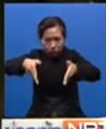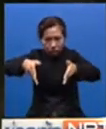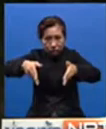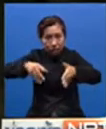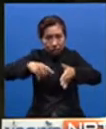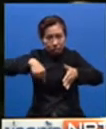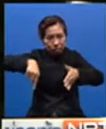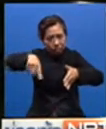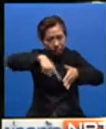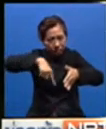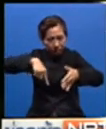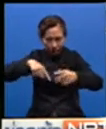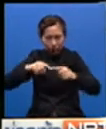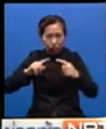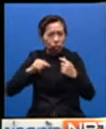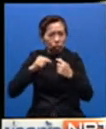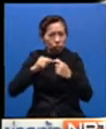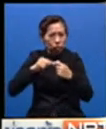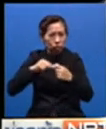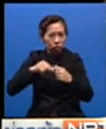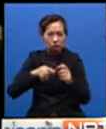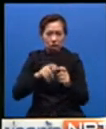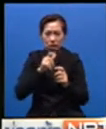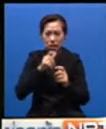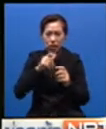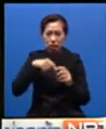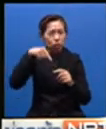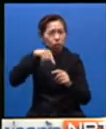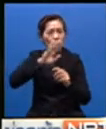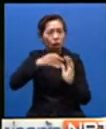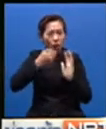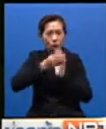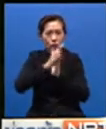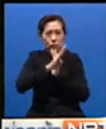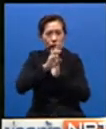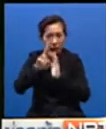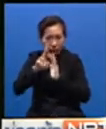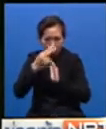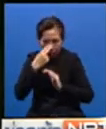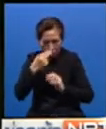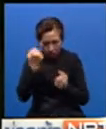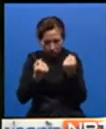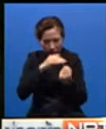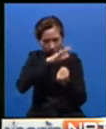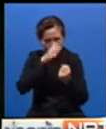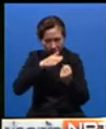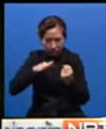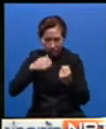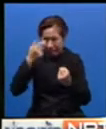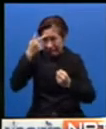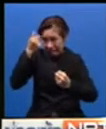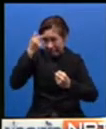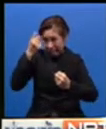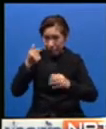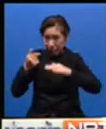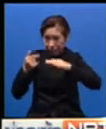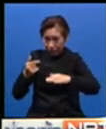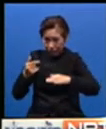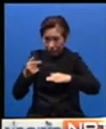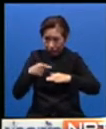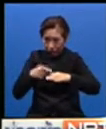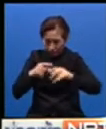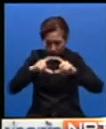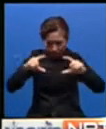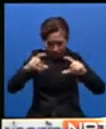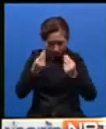ประโคนชัยตำบลแสลงโทนอำเภอประโคนชัยจังหวัดบุรีรัมย์ค่ะก็พบรถยนต์กระบะยี่ห้อ Isuzu d-maxสีดำหมายเลข